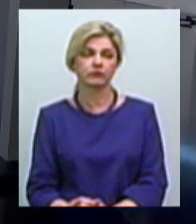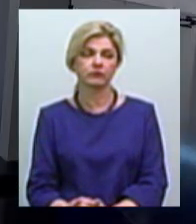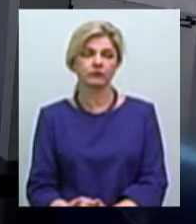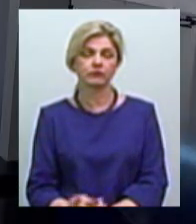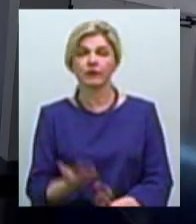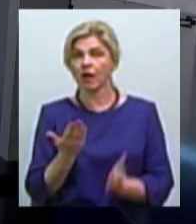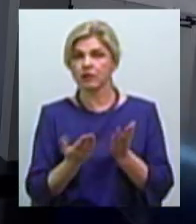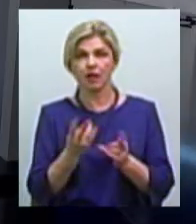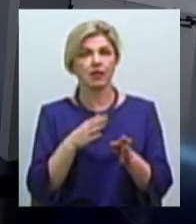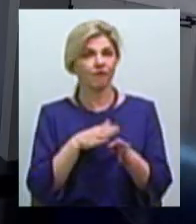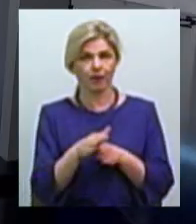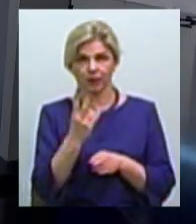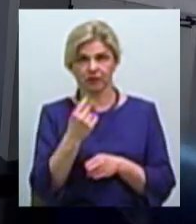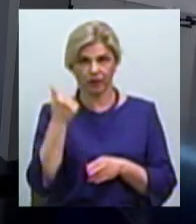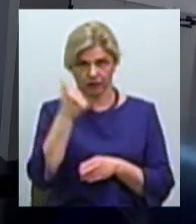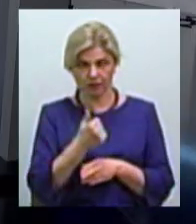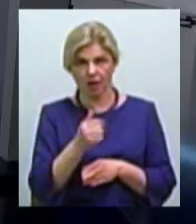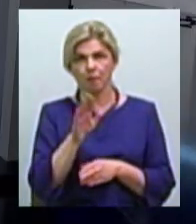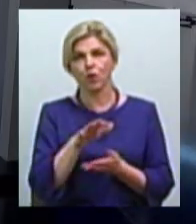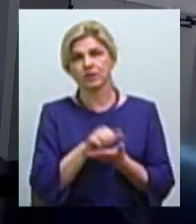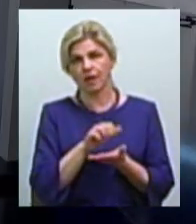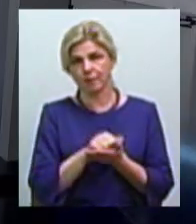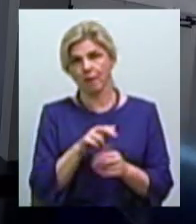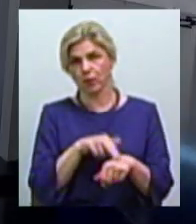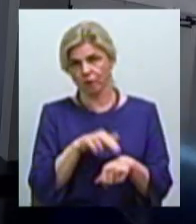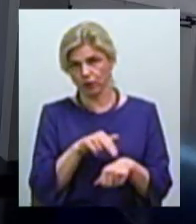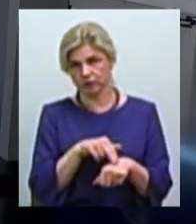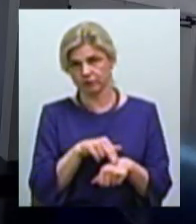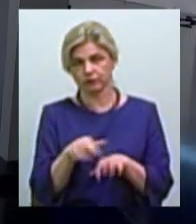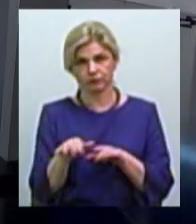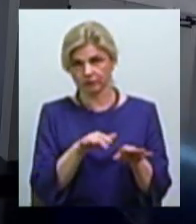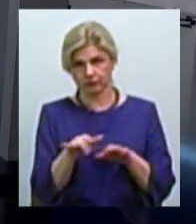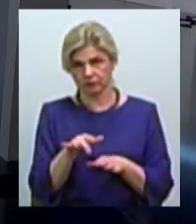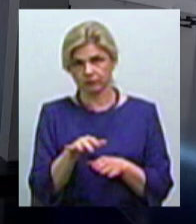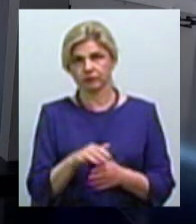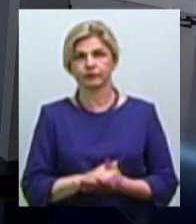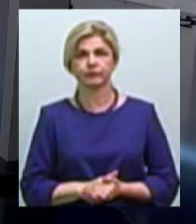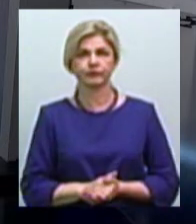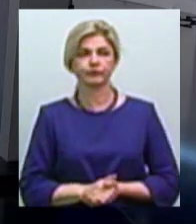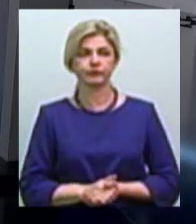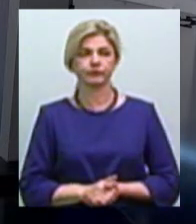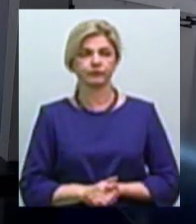тоді цією людиною вже займаються правоохоронні органи або органи юстиції. Да.